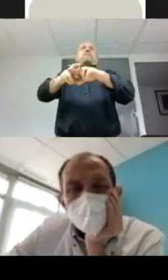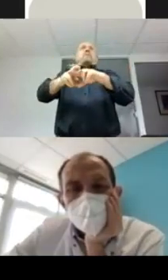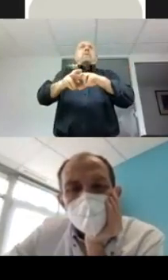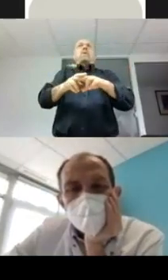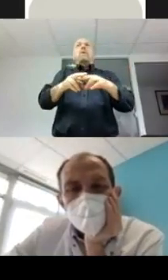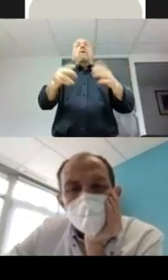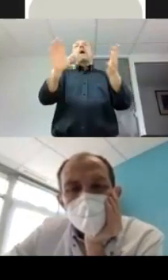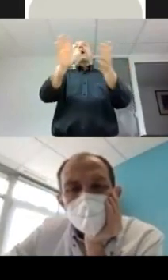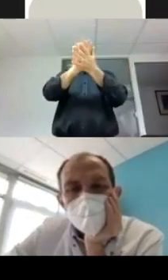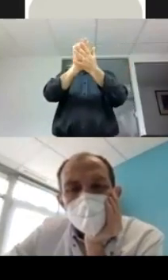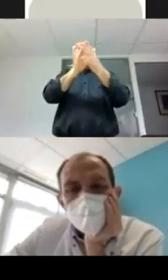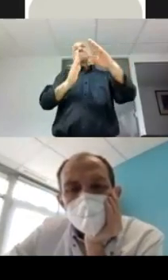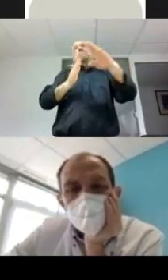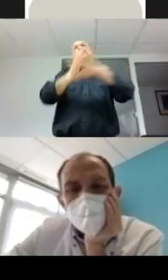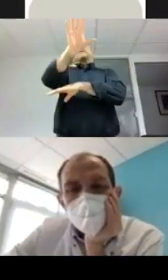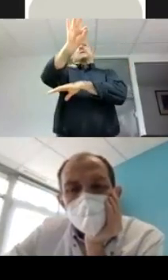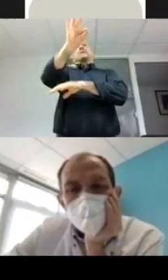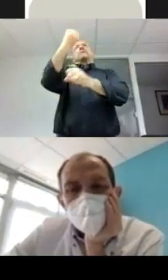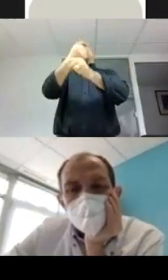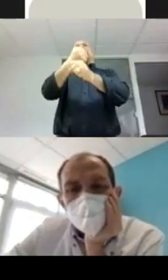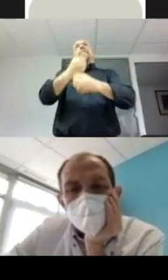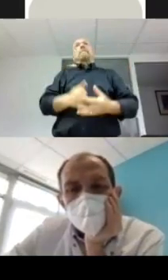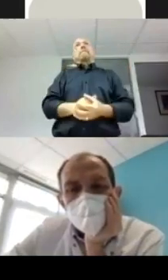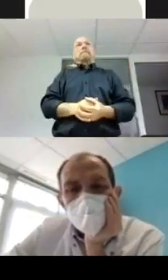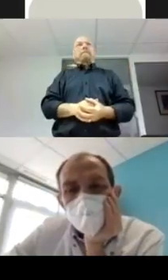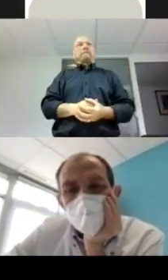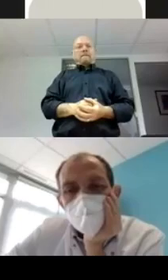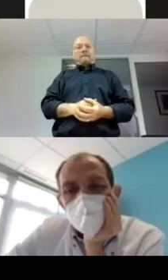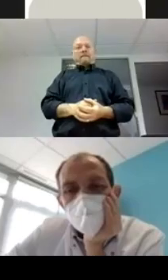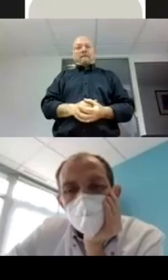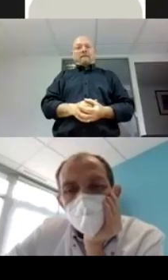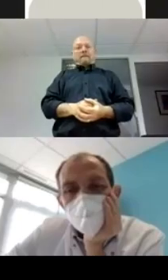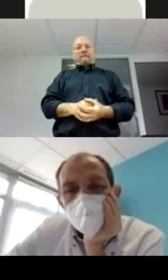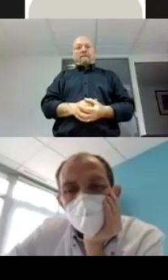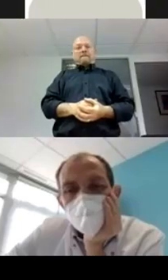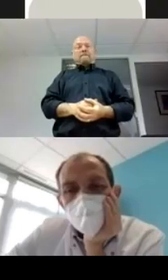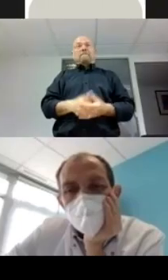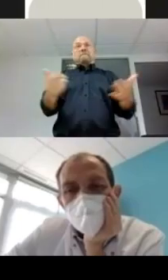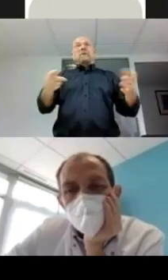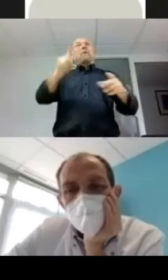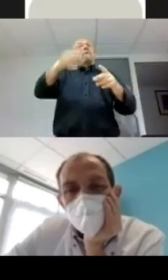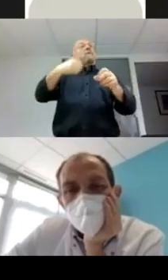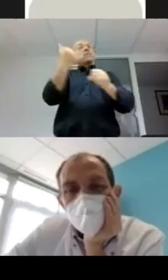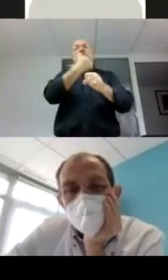par an. Et la plupart des cas surviennent après l'âge de 50 ans.